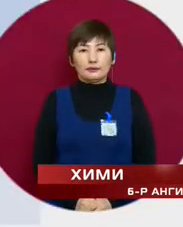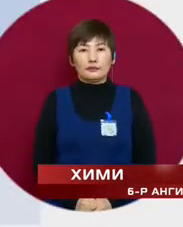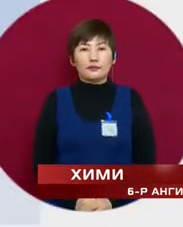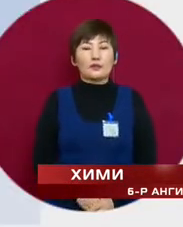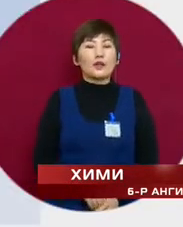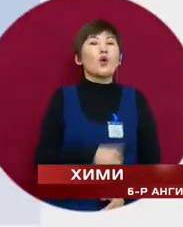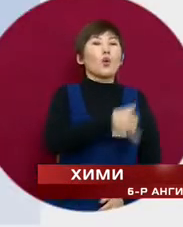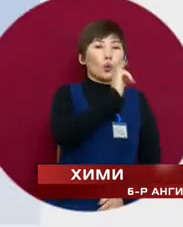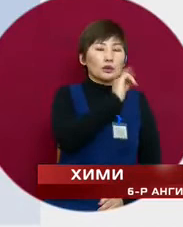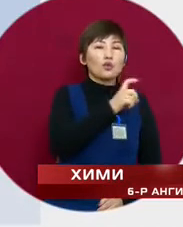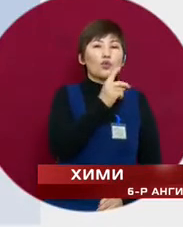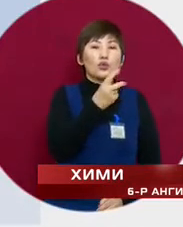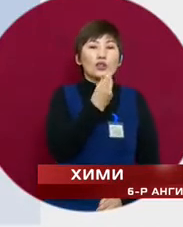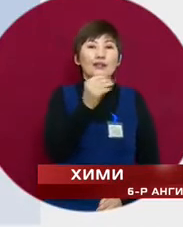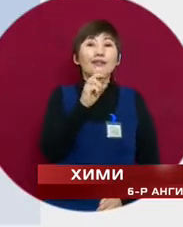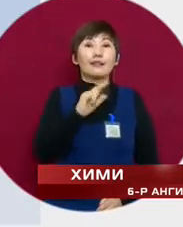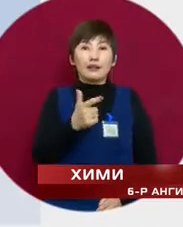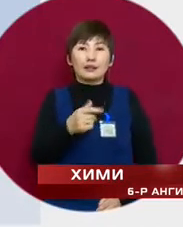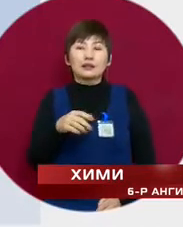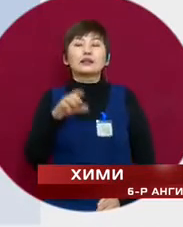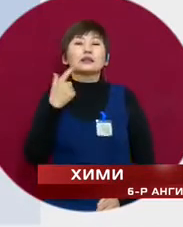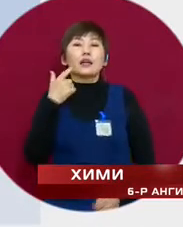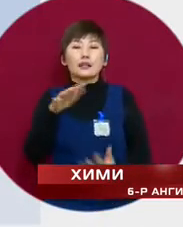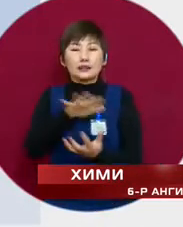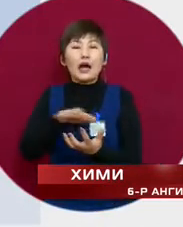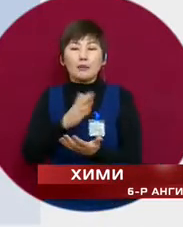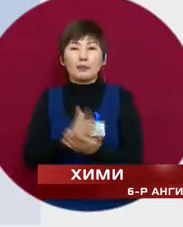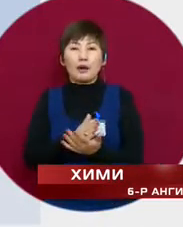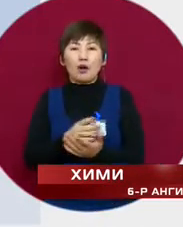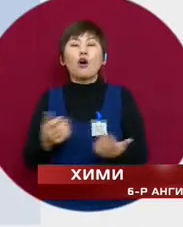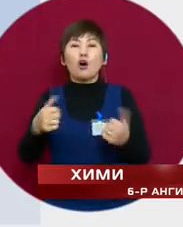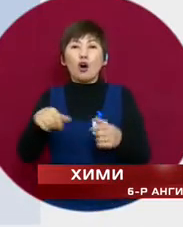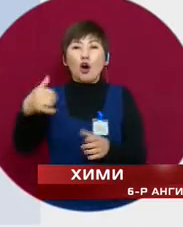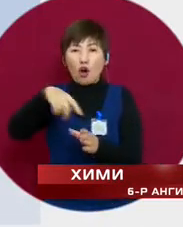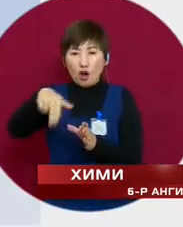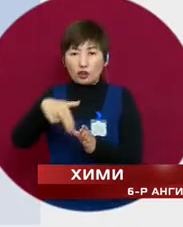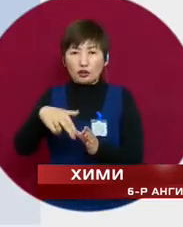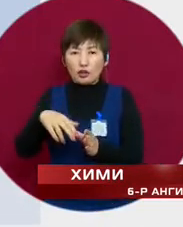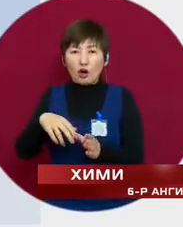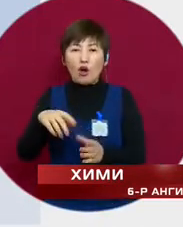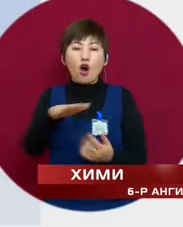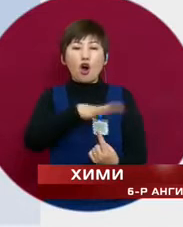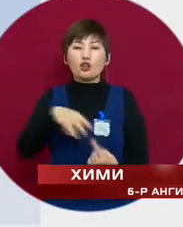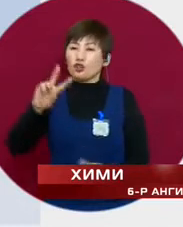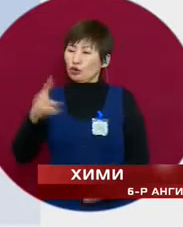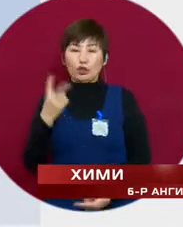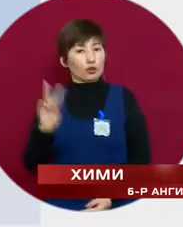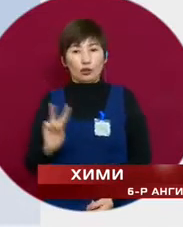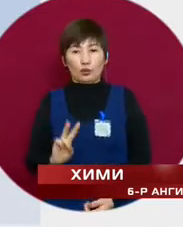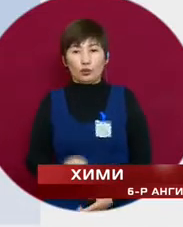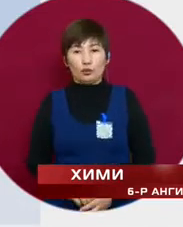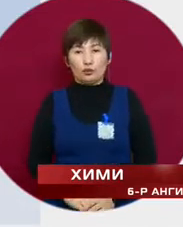Ундаа нь хүчлэг шинжтэй, сахар нь сармаг шинжтэй. Энэ хоёрыг холход ундааны орчин нь өөрчлөгдөөгүй байна.